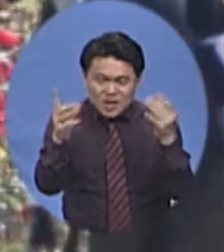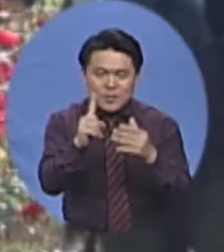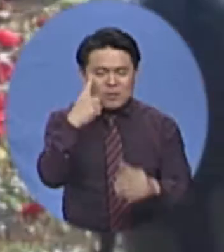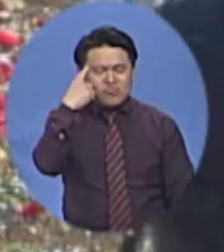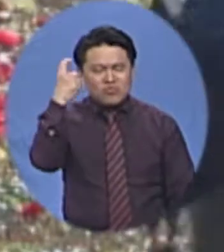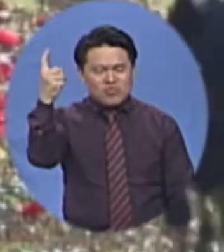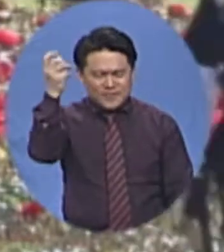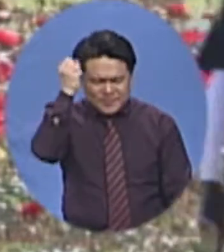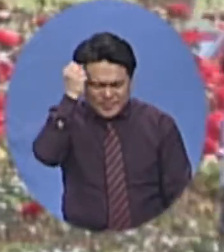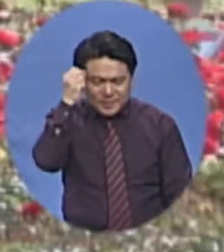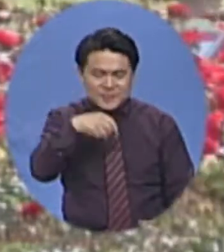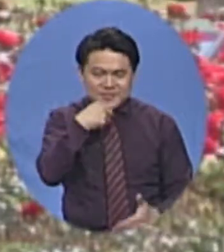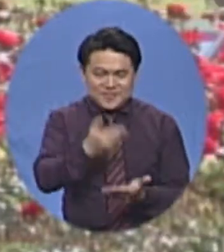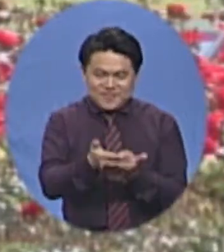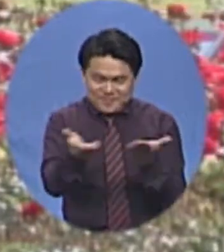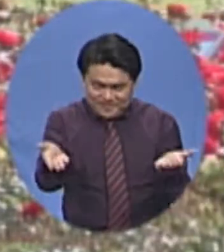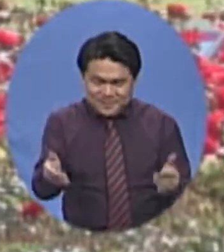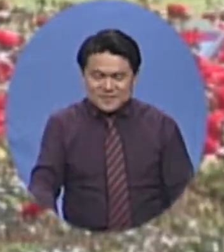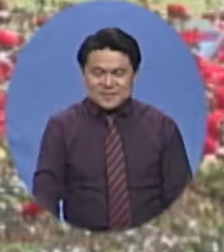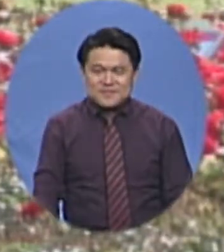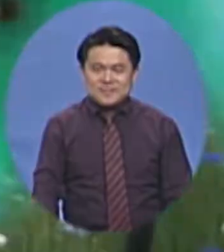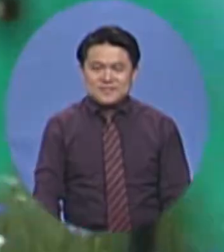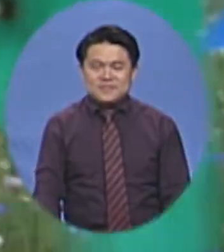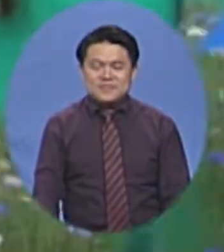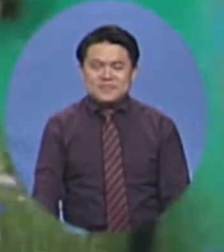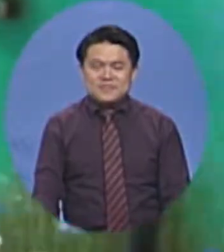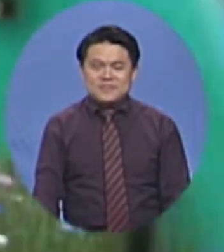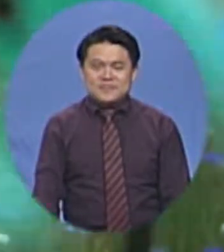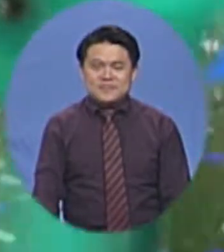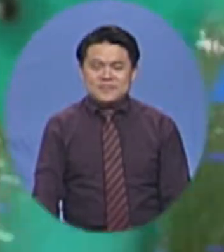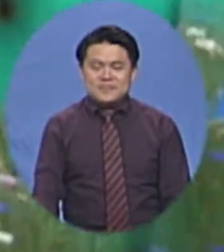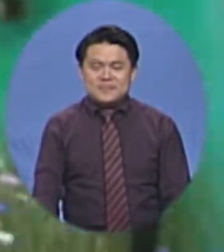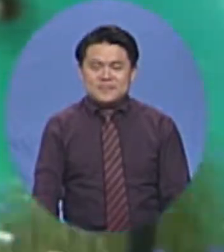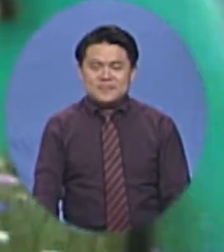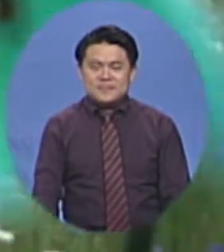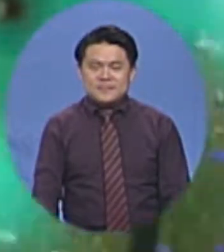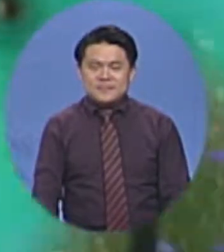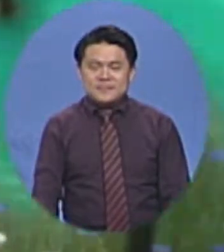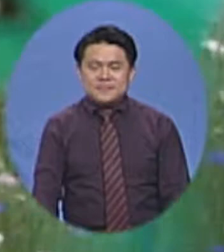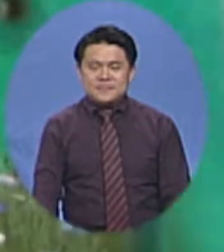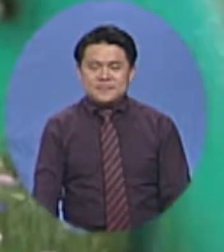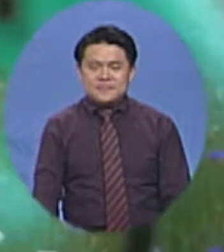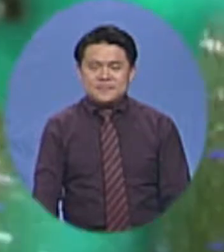못할 추억과 감동을 선사합니다. 복지TV 뉴스 이현주입니다.